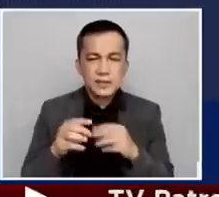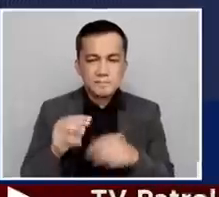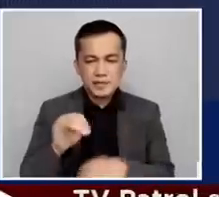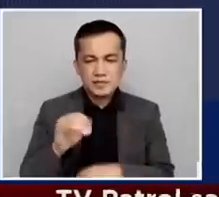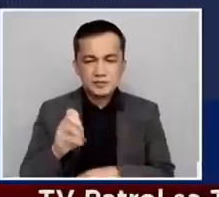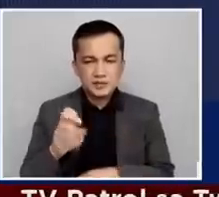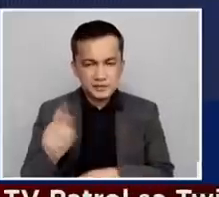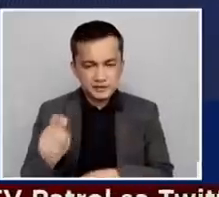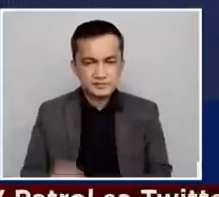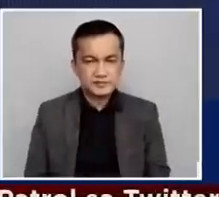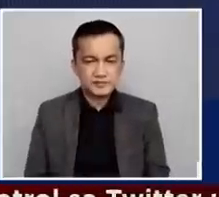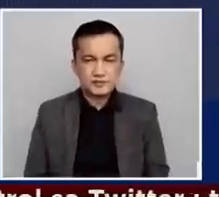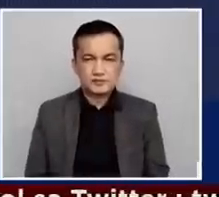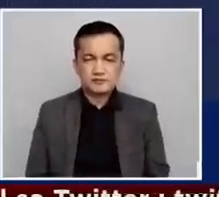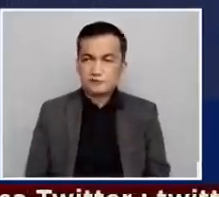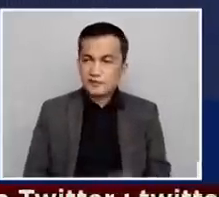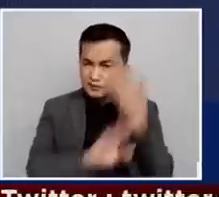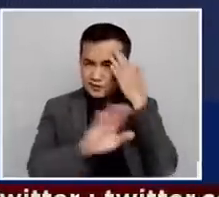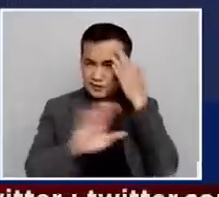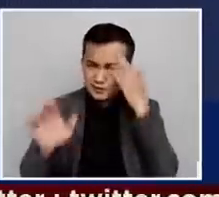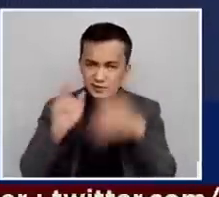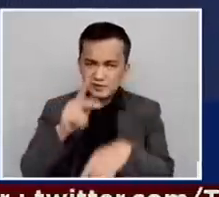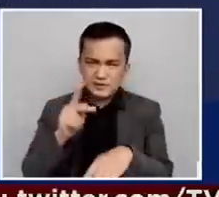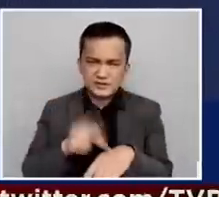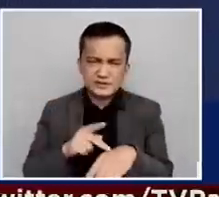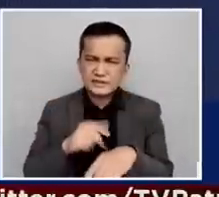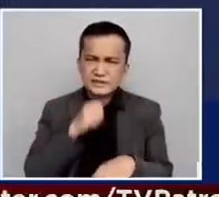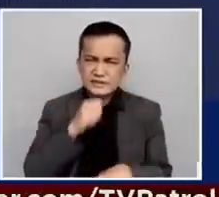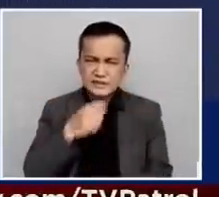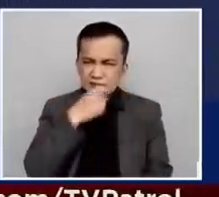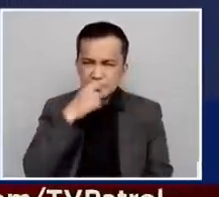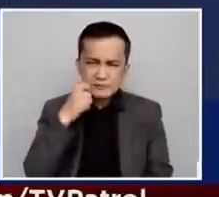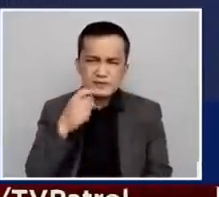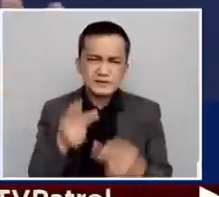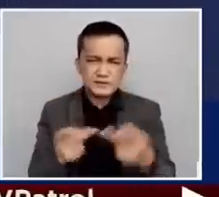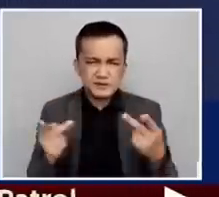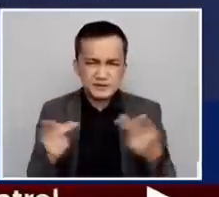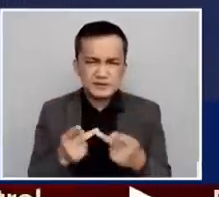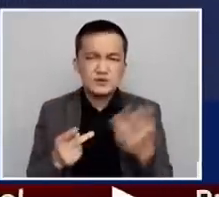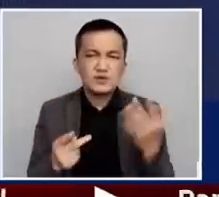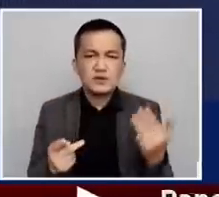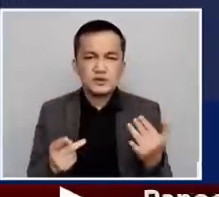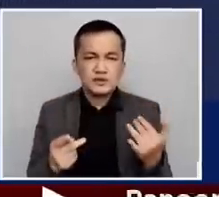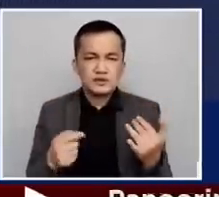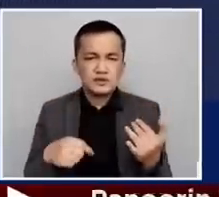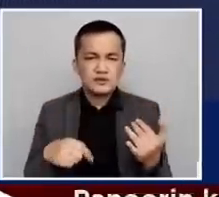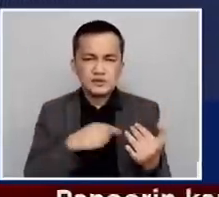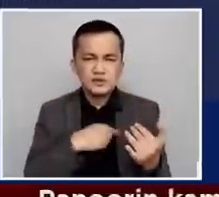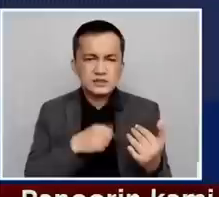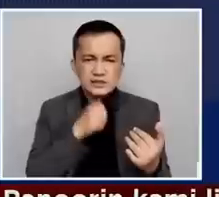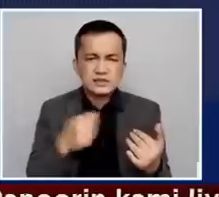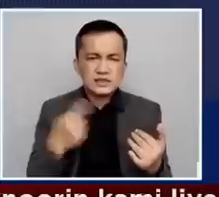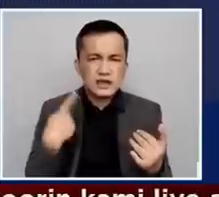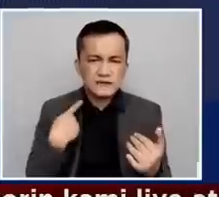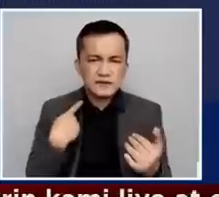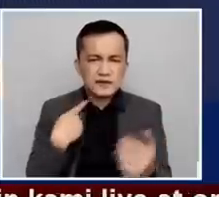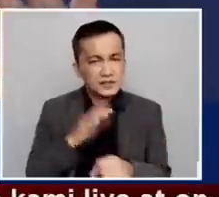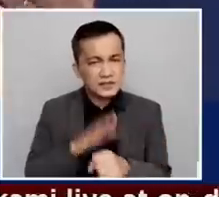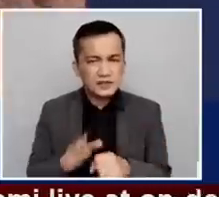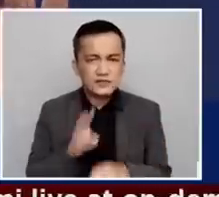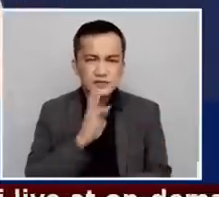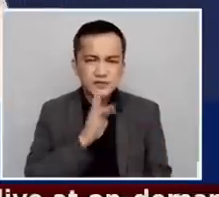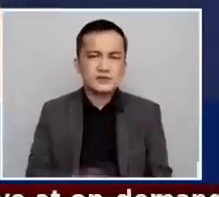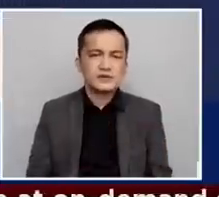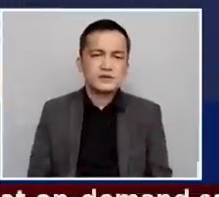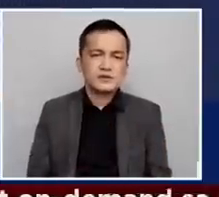We all know the Philippines is not a dry place. And why do we not have enough water? So,